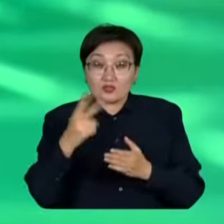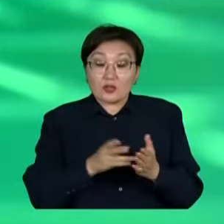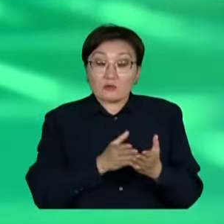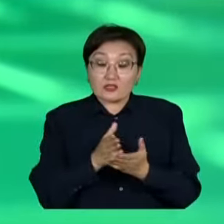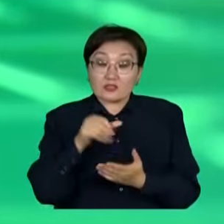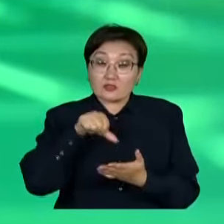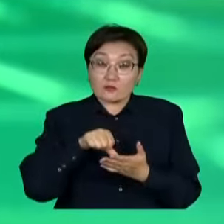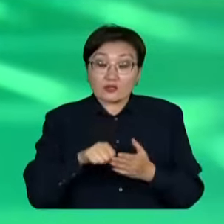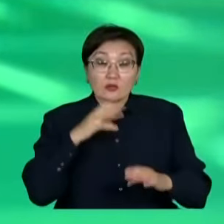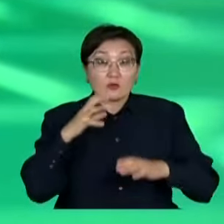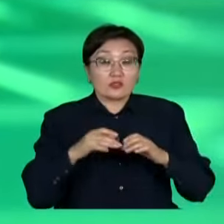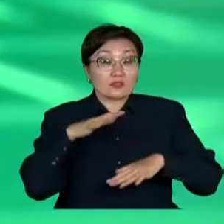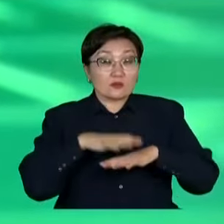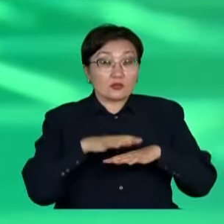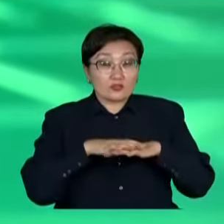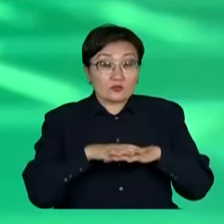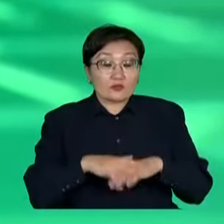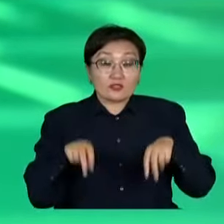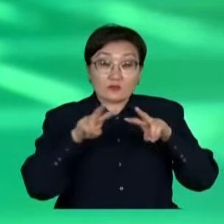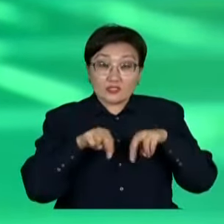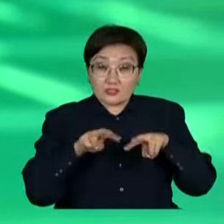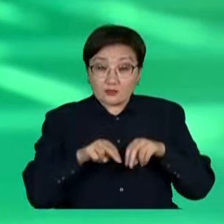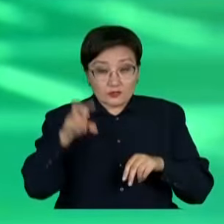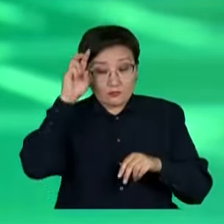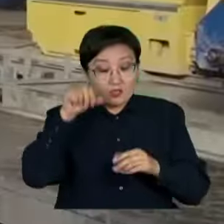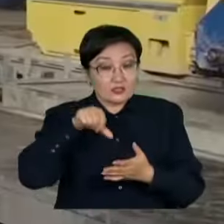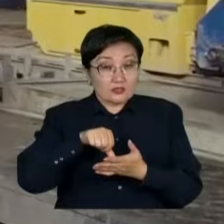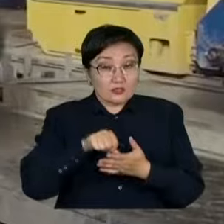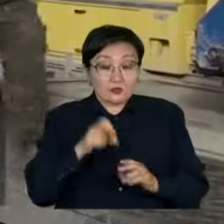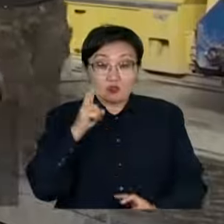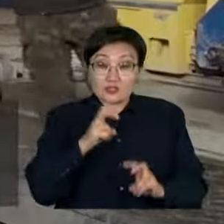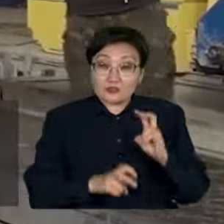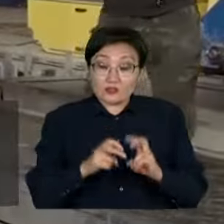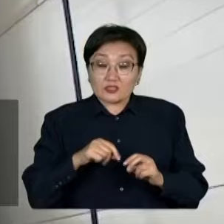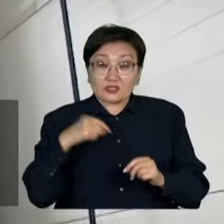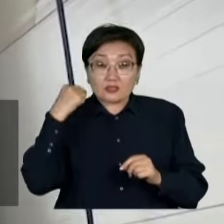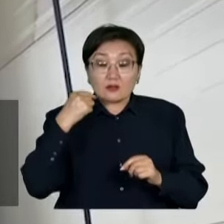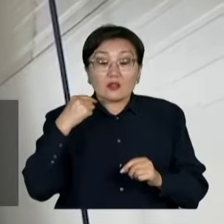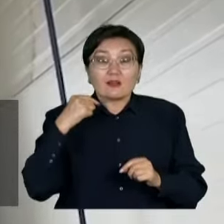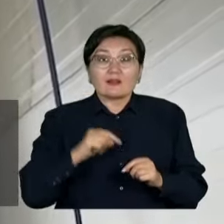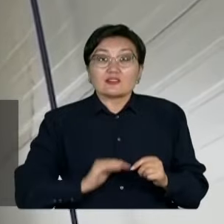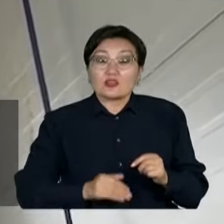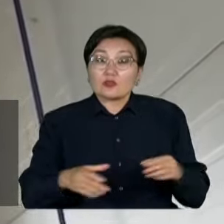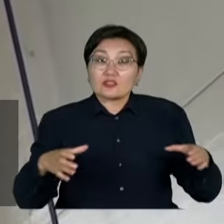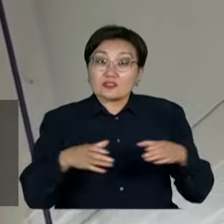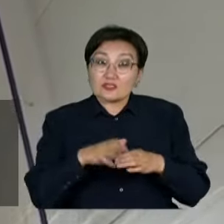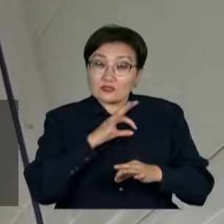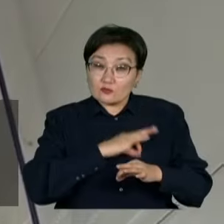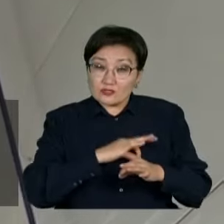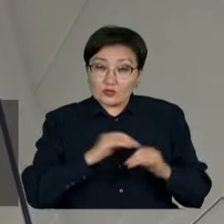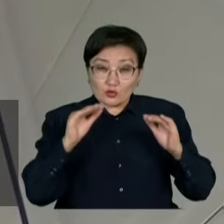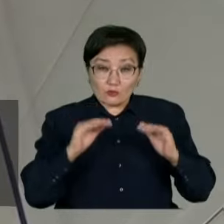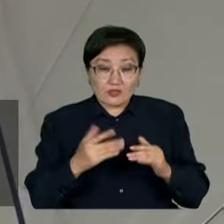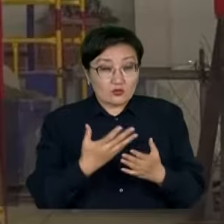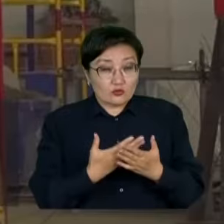қатысады. Дүниежүзілік банктың эмпирикалық зерттеулері мемлекет қатысатын кәсіпорындардың жеке компанияларға қарағанда тиімділігі төмен